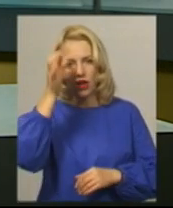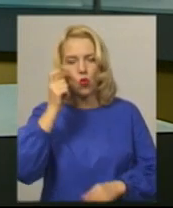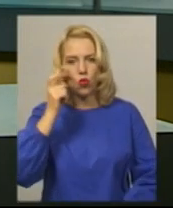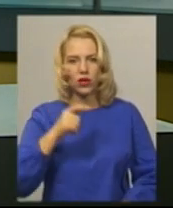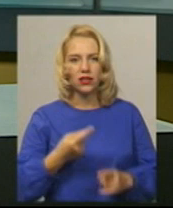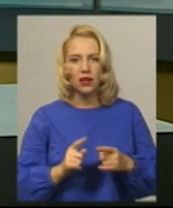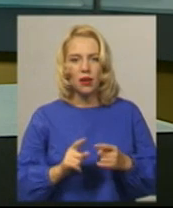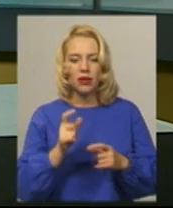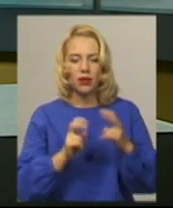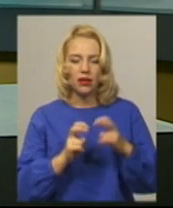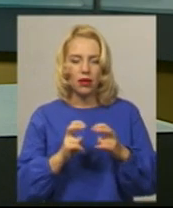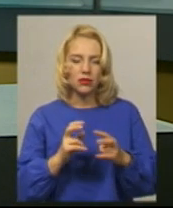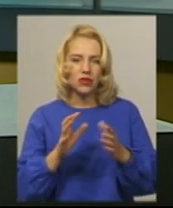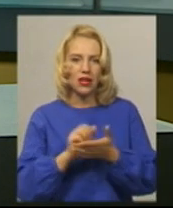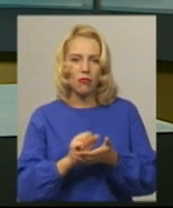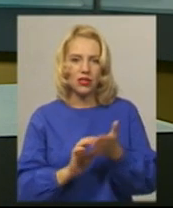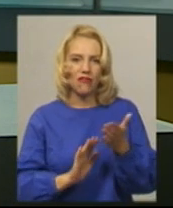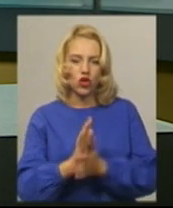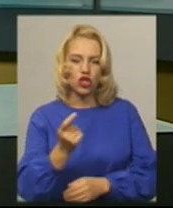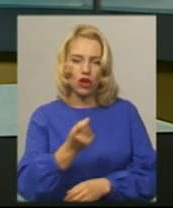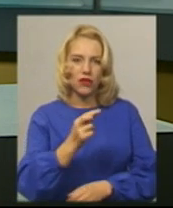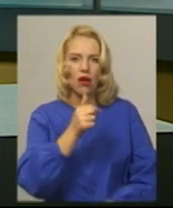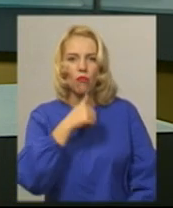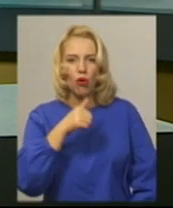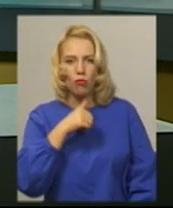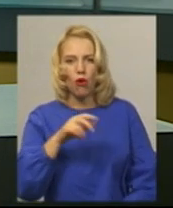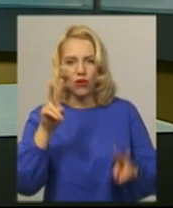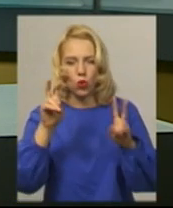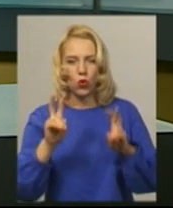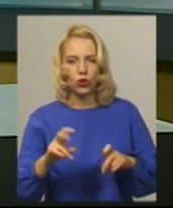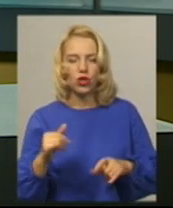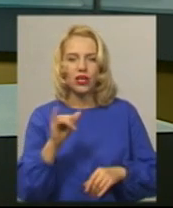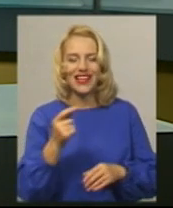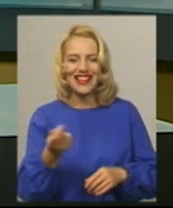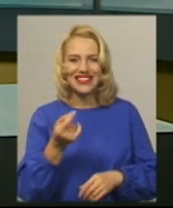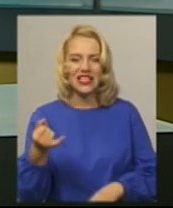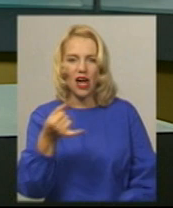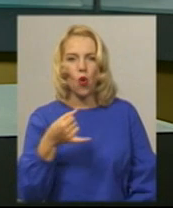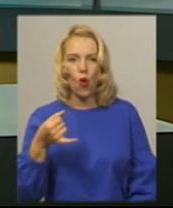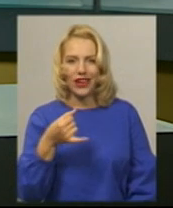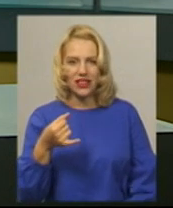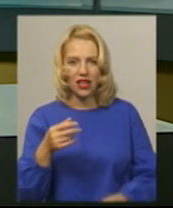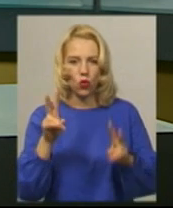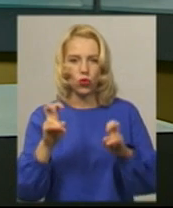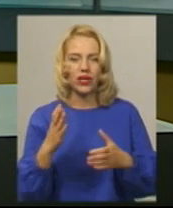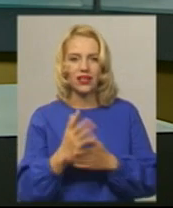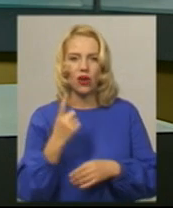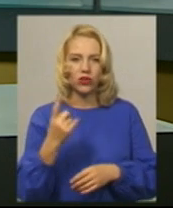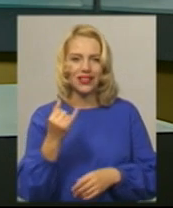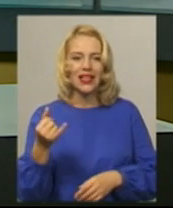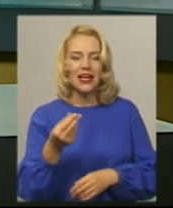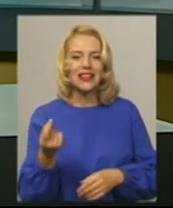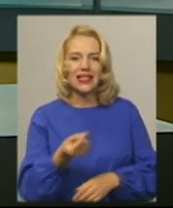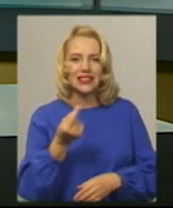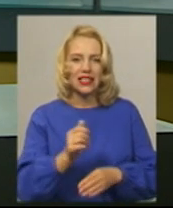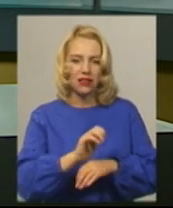займається вирощуванням зернових та бобових культур і насіння олійних культур та є єдиним насіннєвим постачальником у Хмельницькій області,